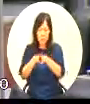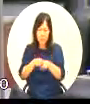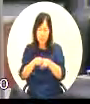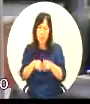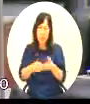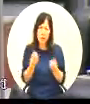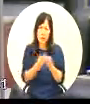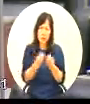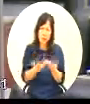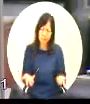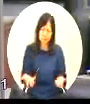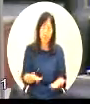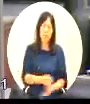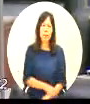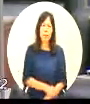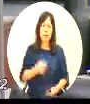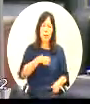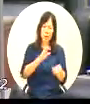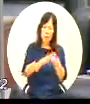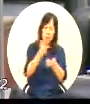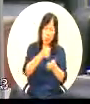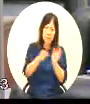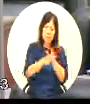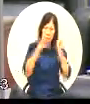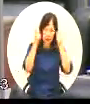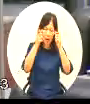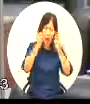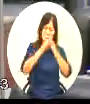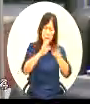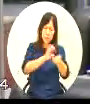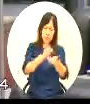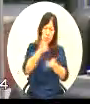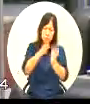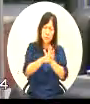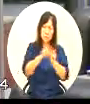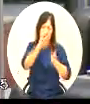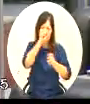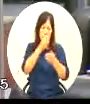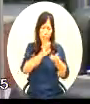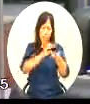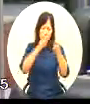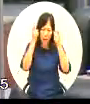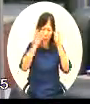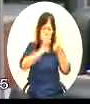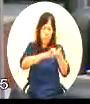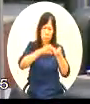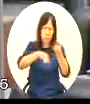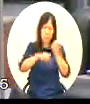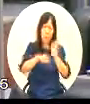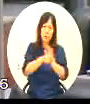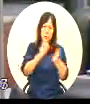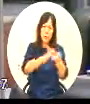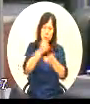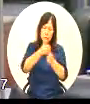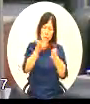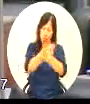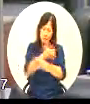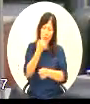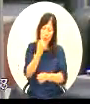问这个时候怎么办？我们的医师，我们高雄市的医师，特别是我们高雄医学院的医师，会不会就让他代